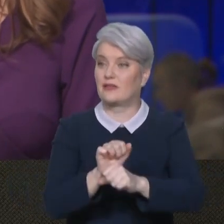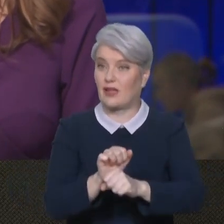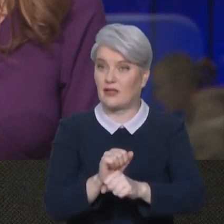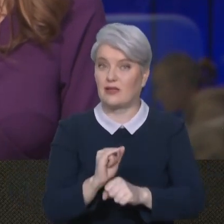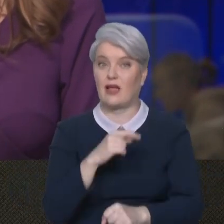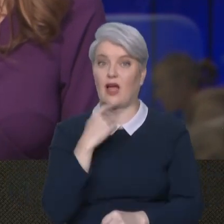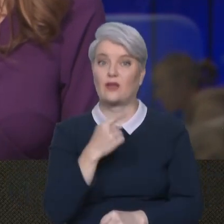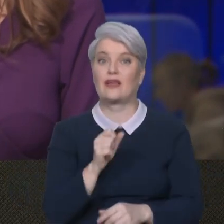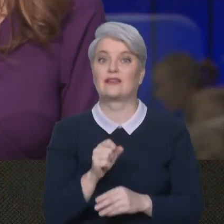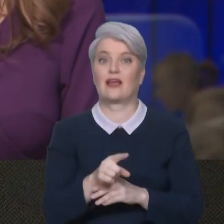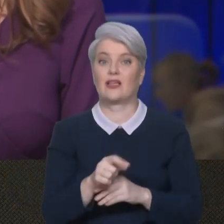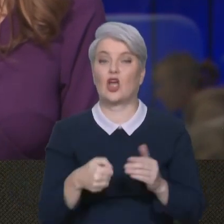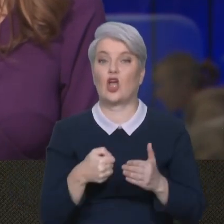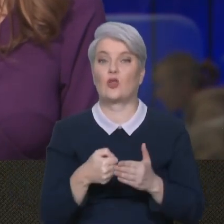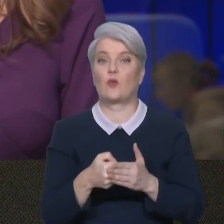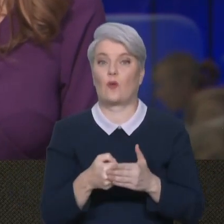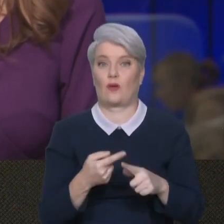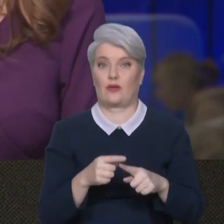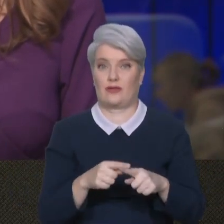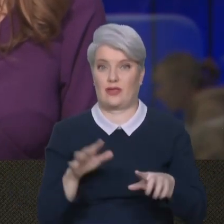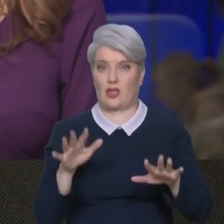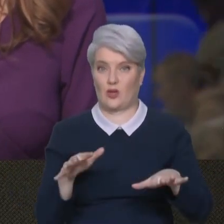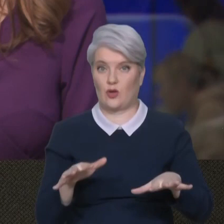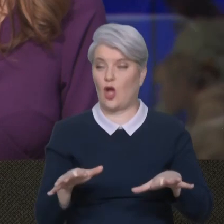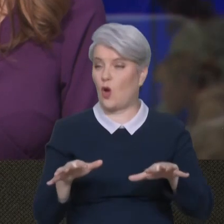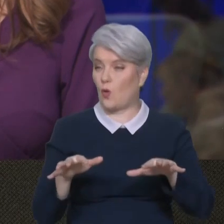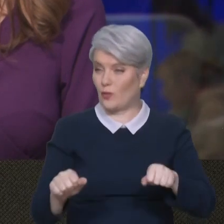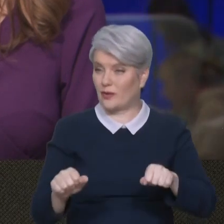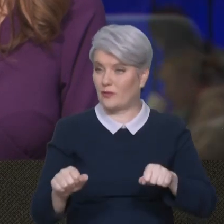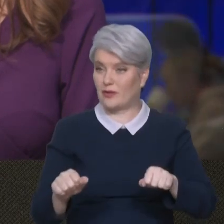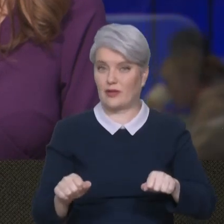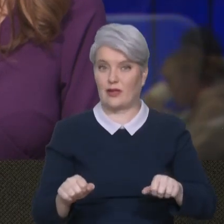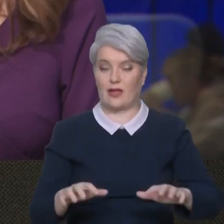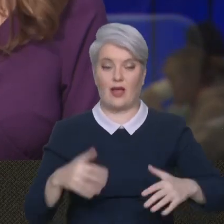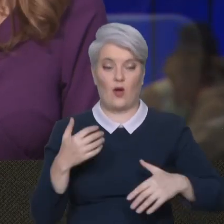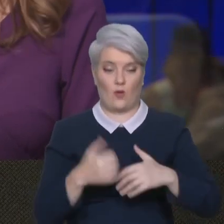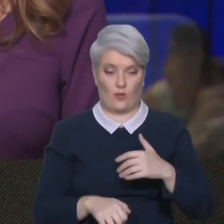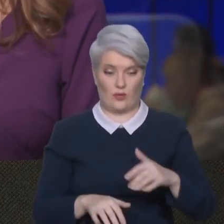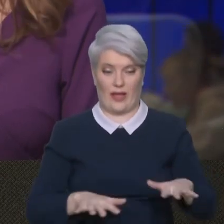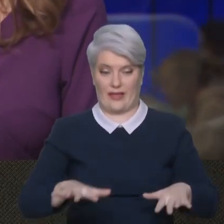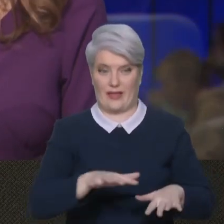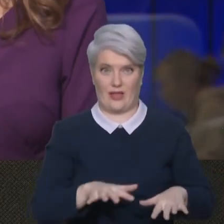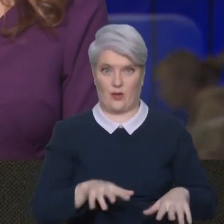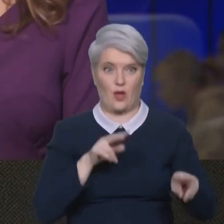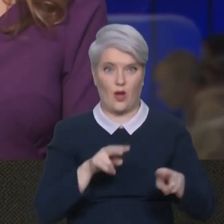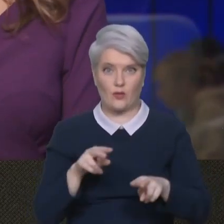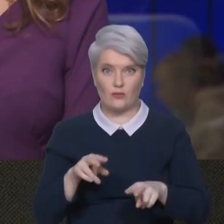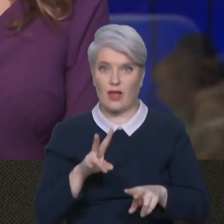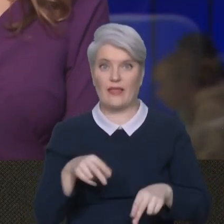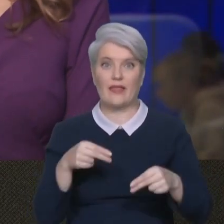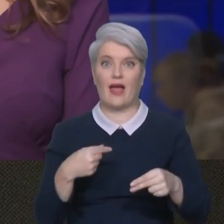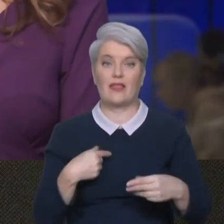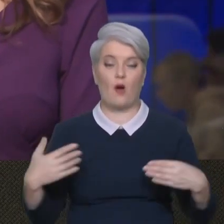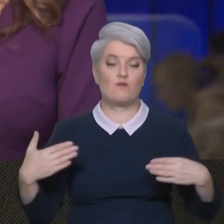них задача мінімум, це до оцих затяжних осінніх дощів утримати зараз контрольовані території, тобто не дати нам до дощів